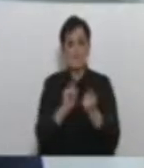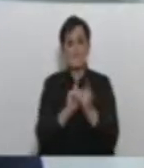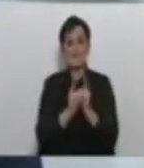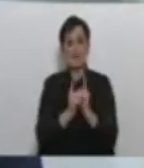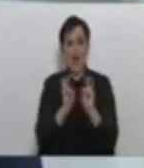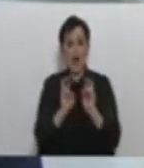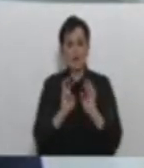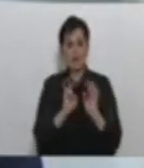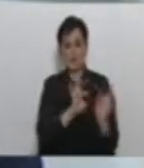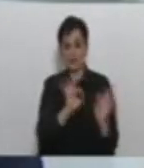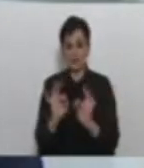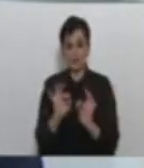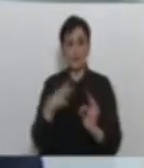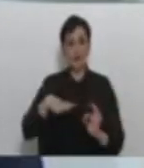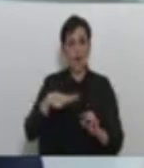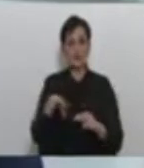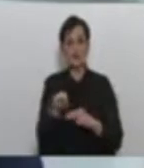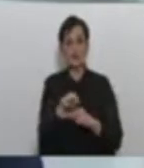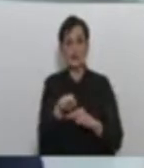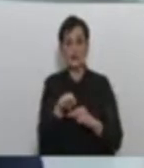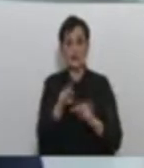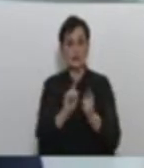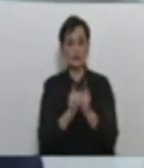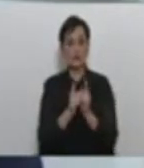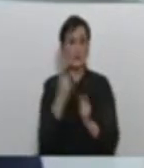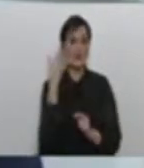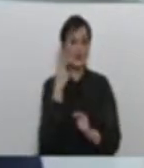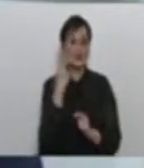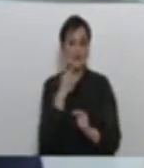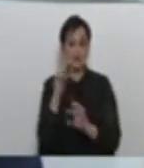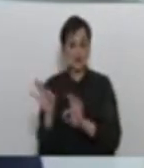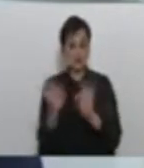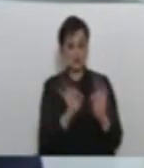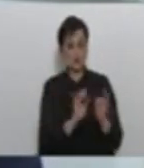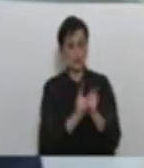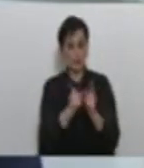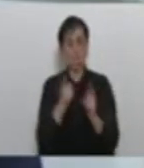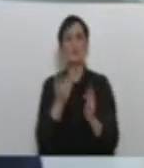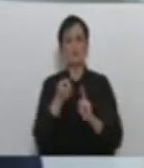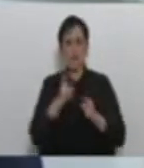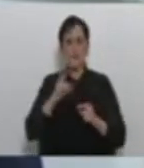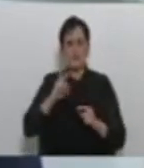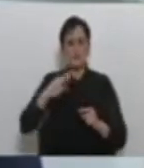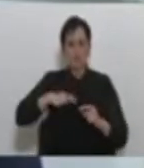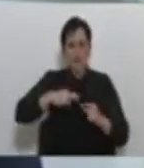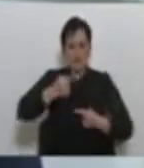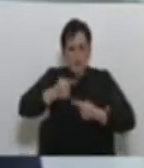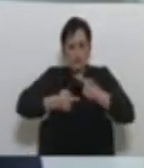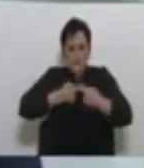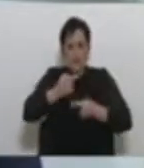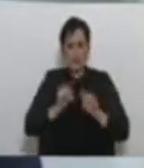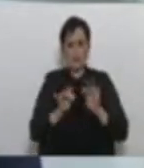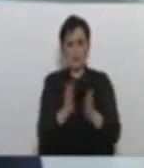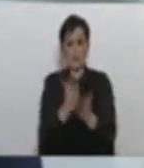საქმიანობას ქართული ლიტერატურის თარგმნას ინგლისურ ენაზე. ეს ნამდვილად საშვილიშვილო საქმეა და ჩვენ